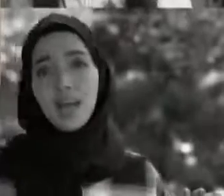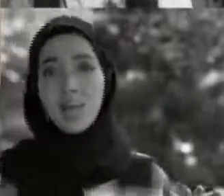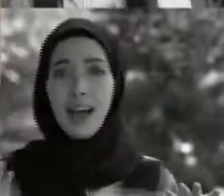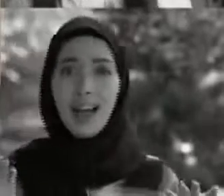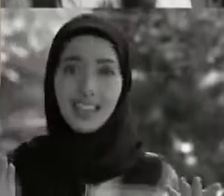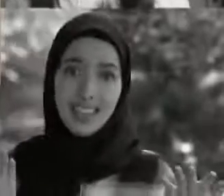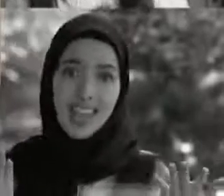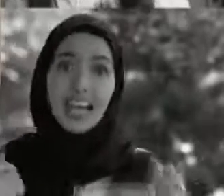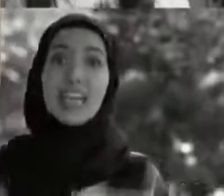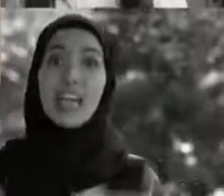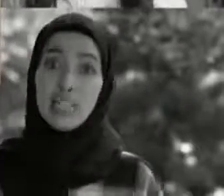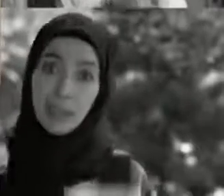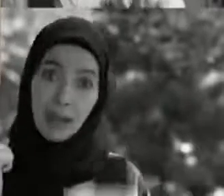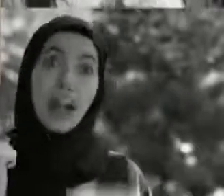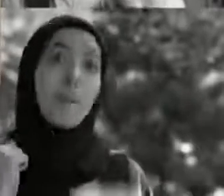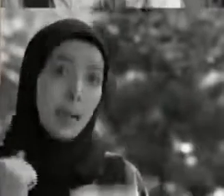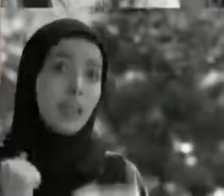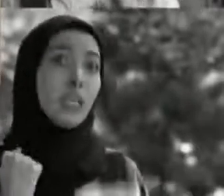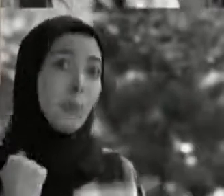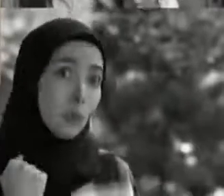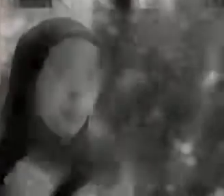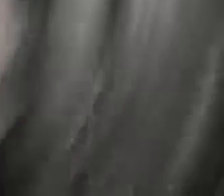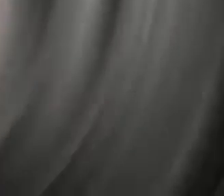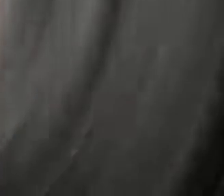hai hai hai